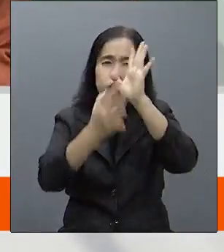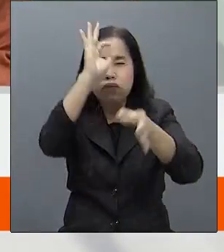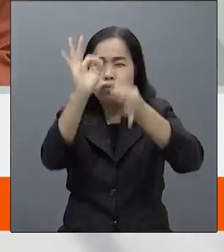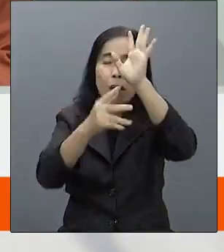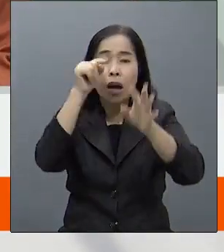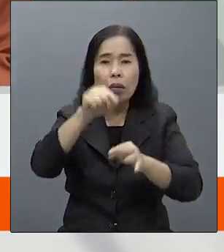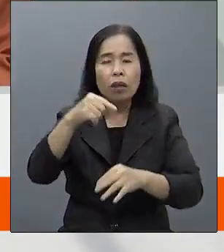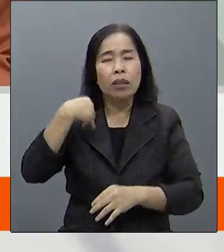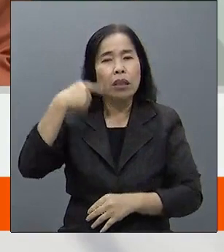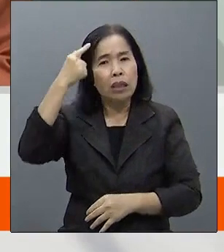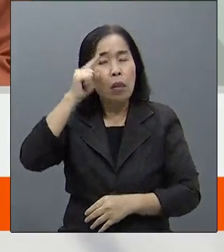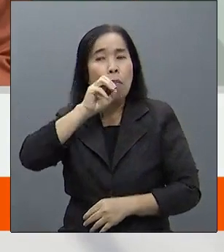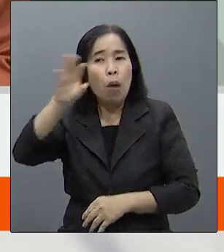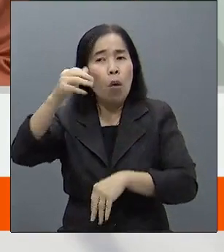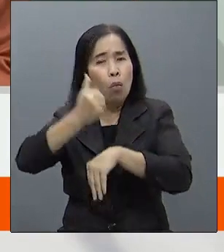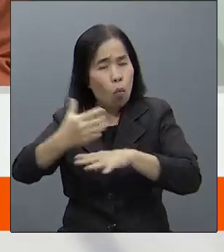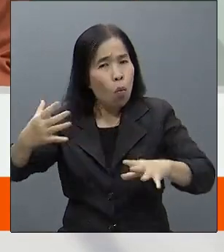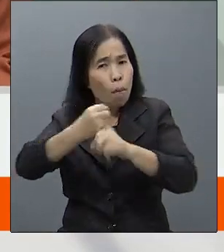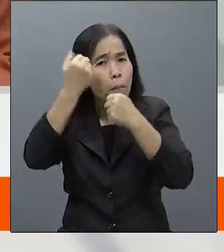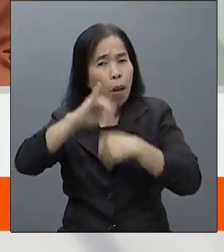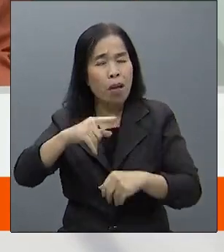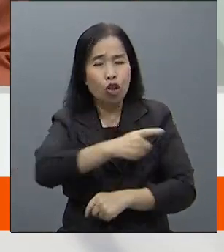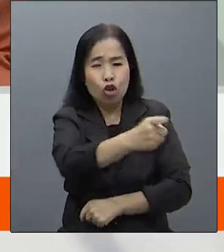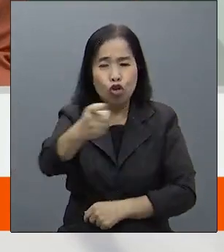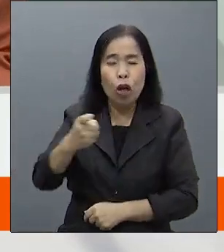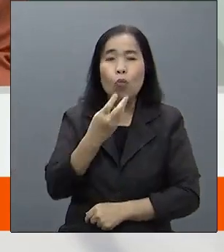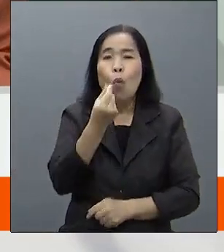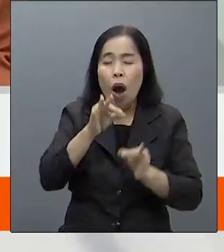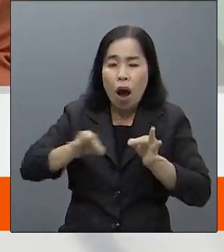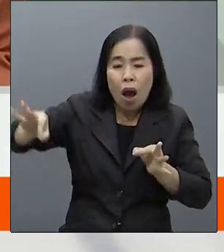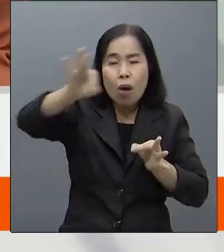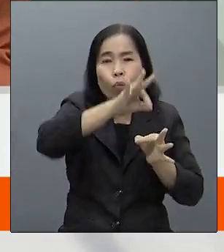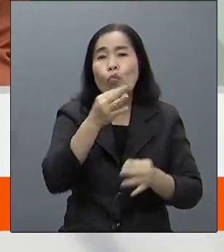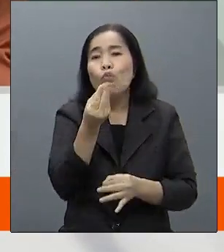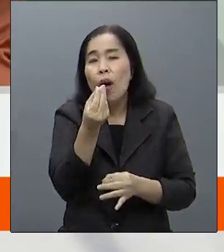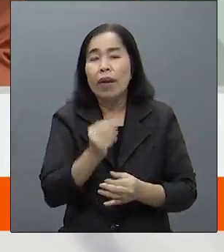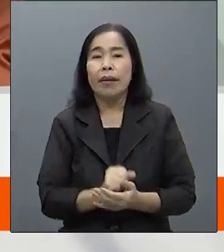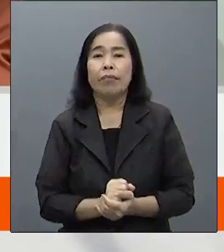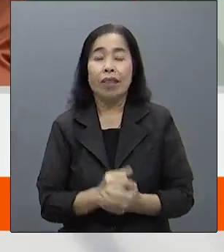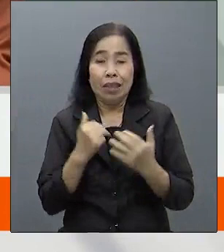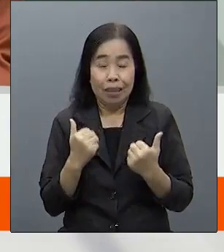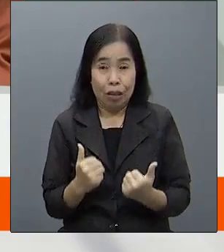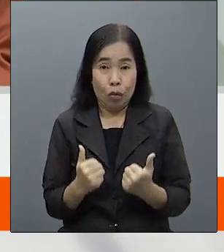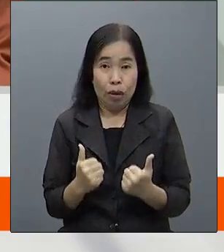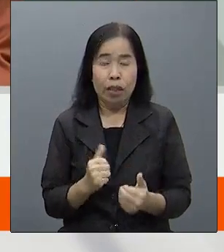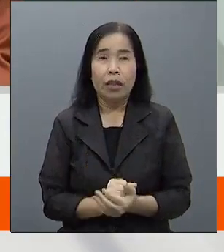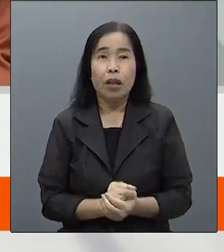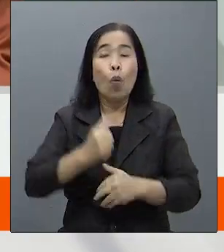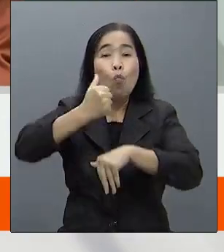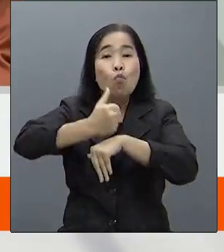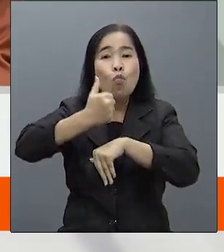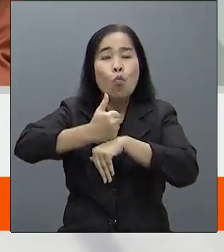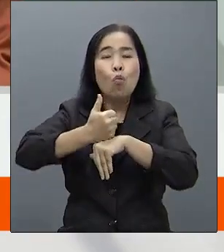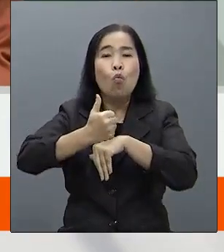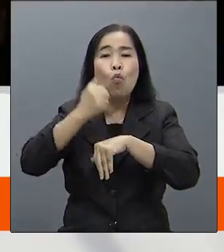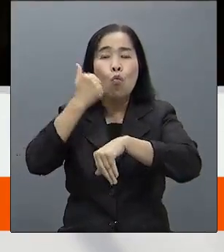สรุปจากทางผู้ว่าแล้วหรือยังคะว่าพื้นที่มันเสียหายไปเท่าไหร่แล้วนะคะ ขนาดนี้นะครับเรียนนิดหนึ่งท่านผู้ว่าตอนที่ผม